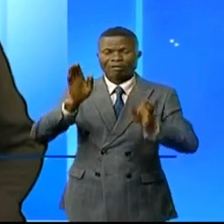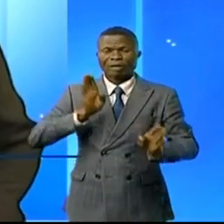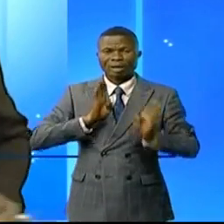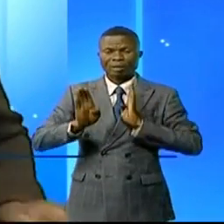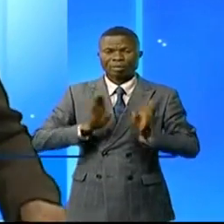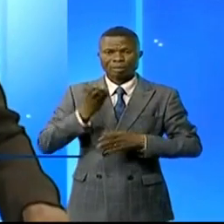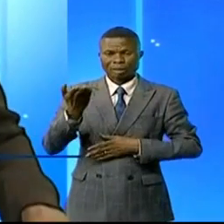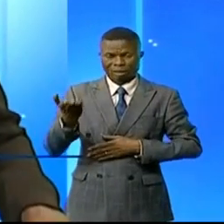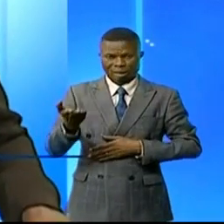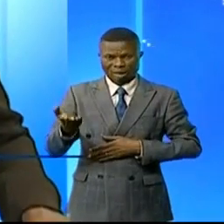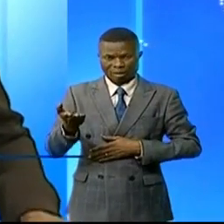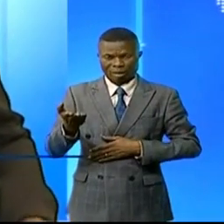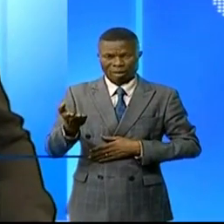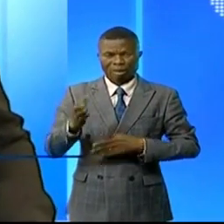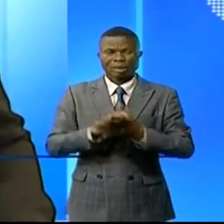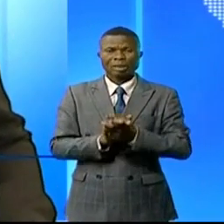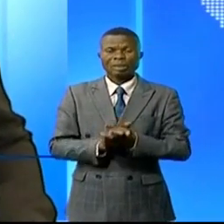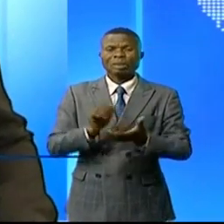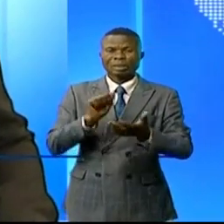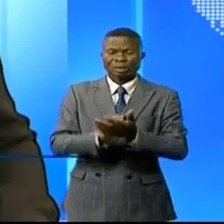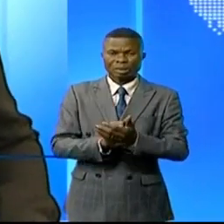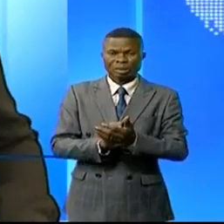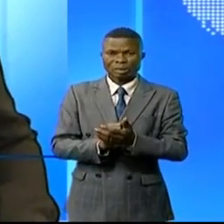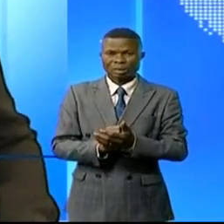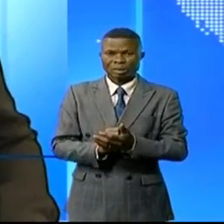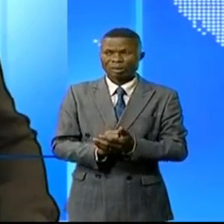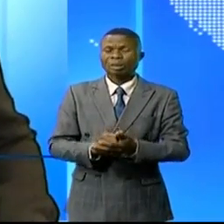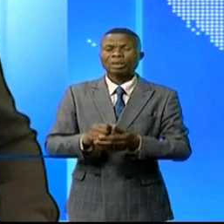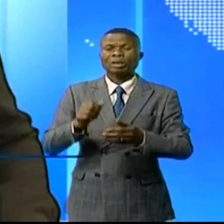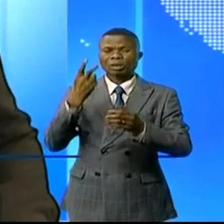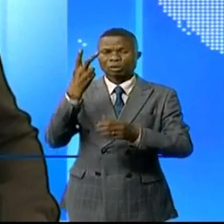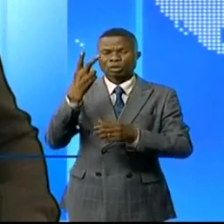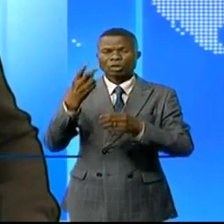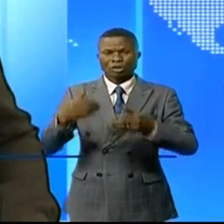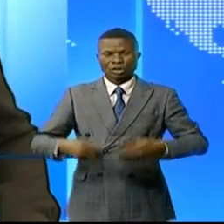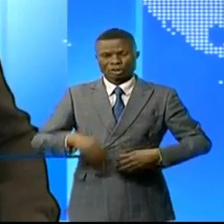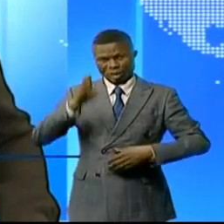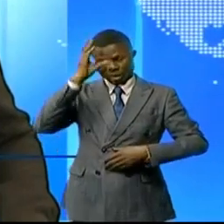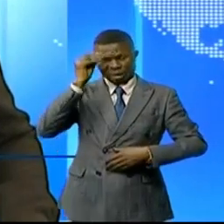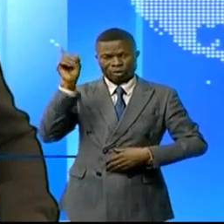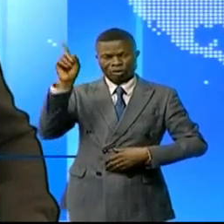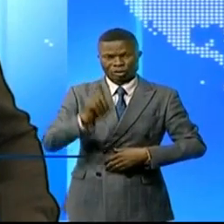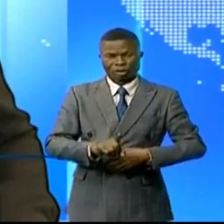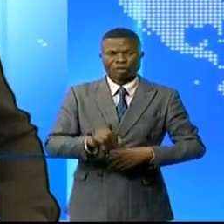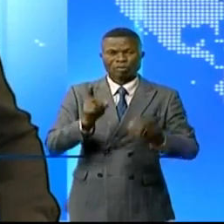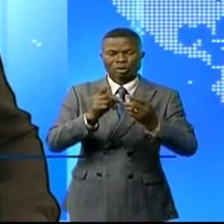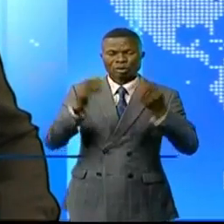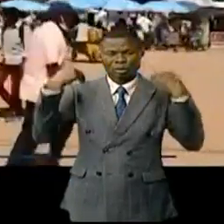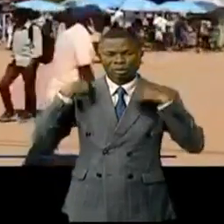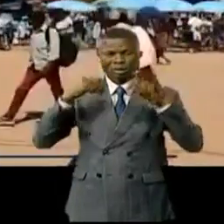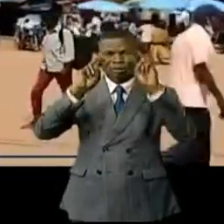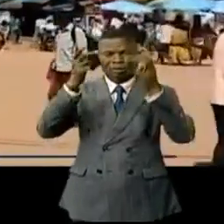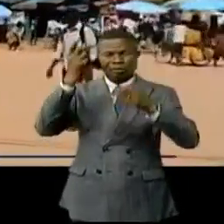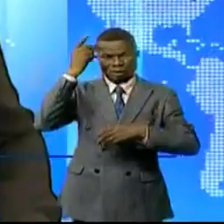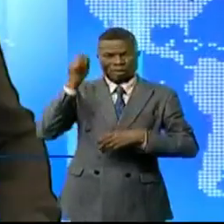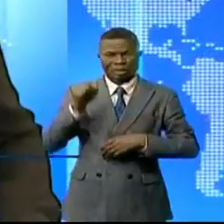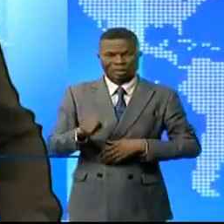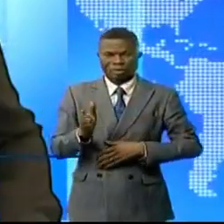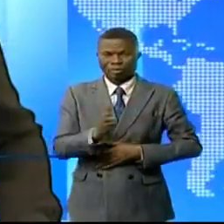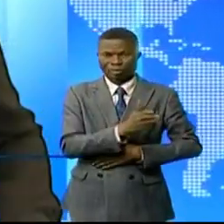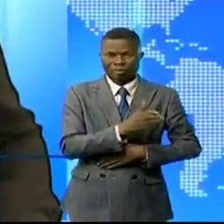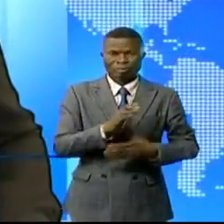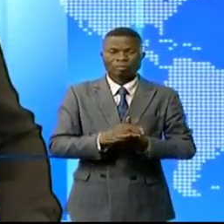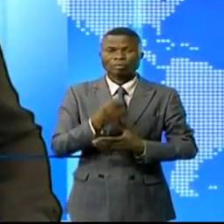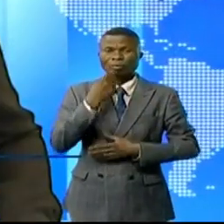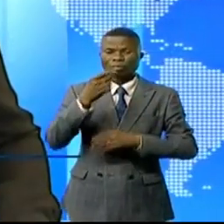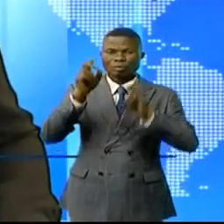par des groupes armés. Il s'agissait des Ericas Kiaviro et Nixon Moindo. Je l'ai dit